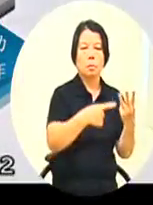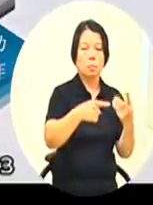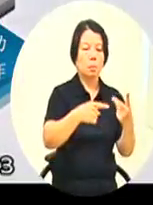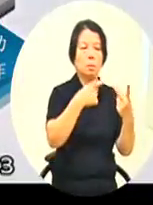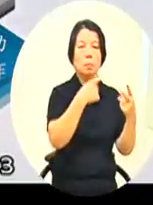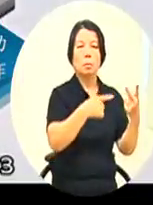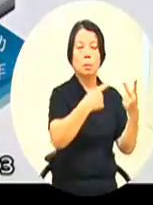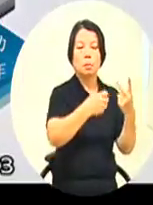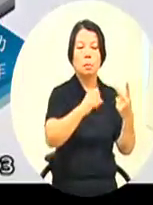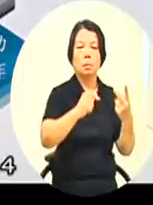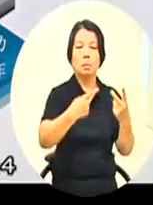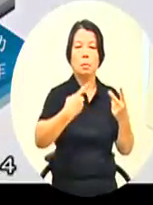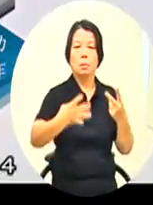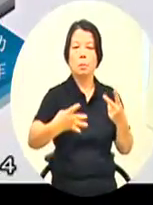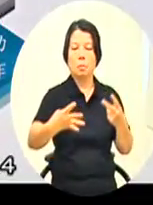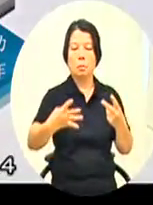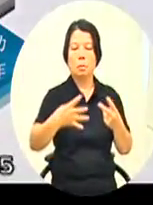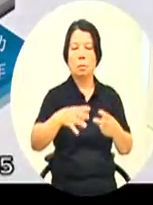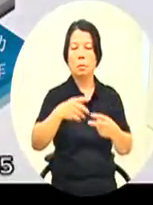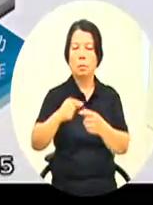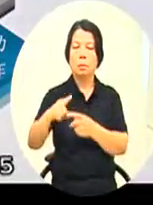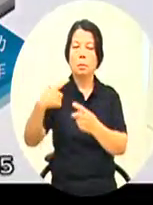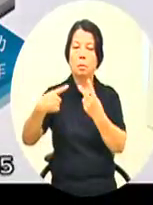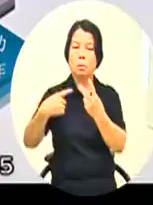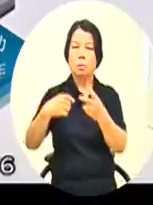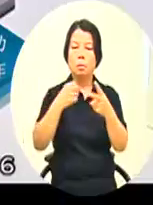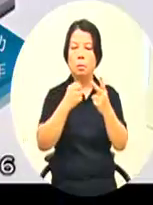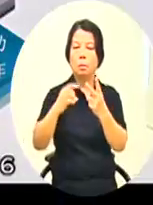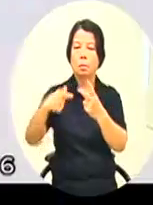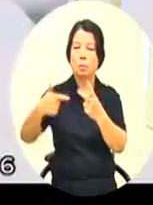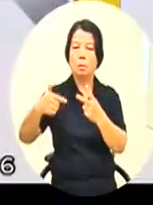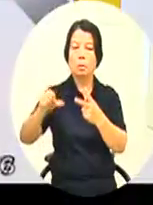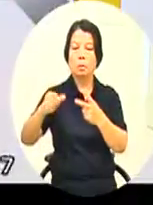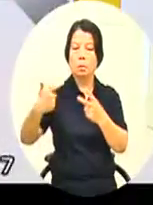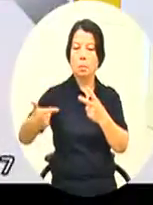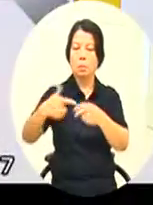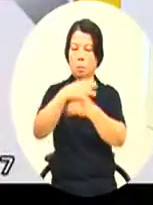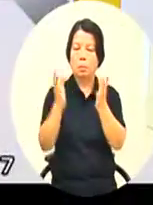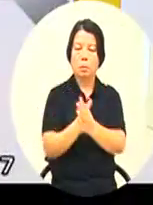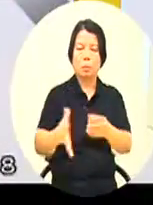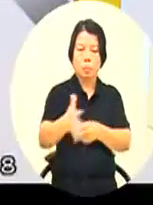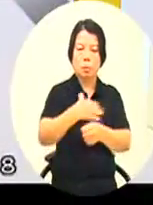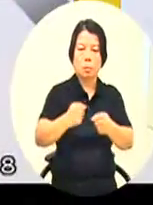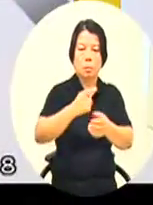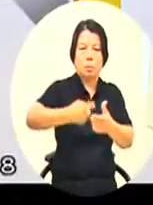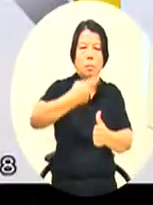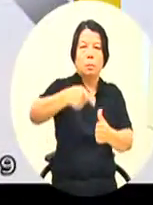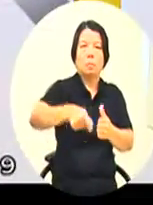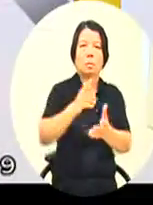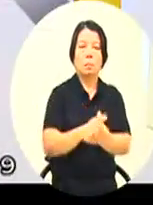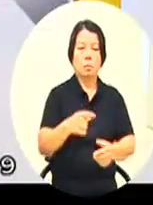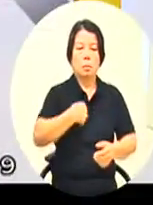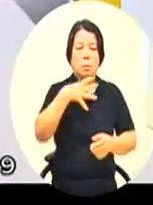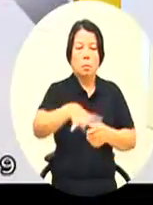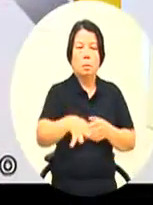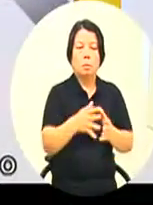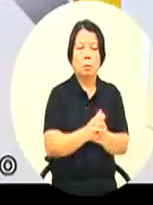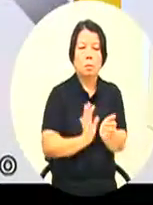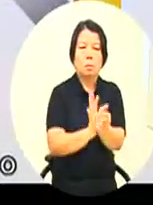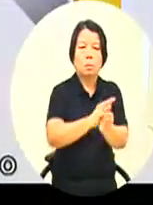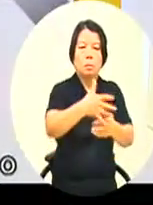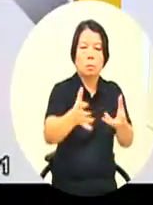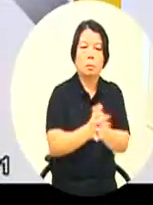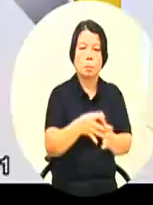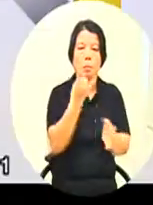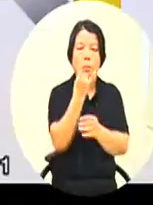2014到2015到2016大概都是全国最好的一个团队。我们在今年得到卓越团队是社会领域跟自然领域，精进团队语文